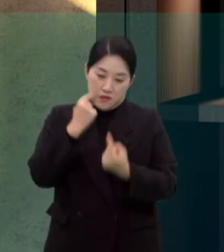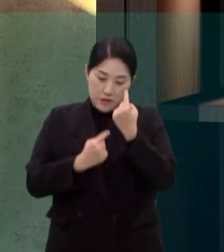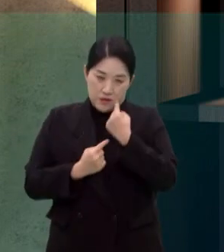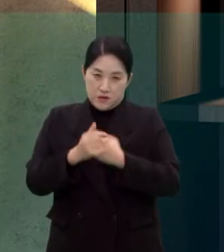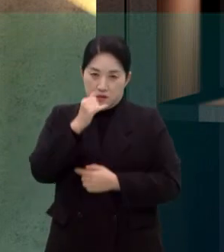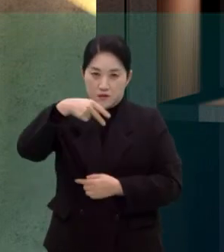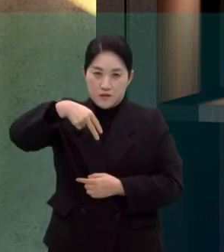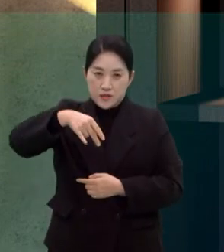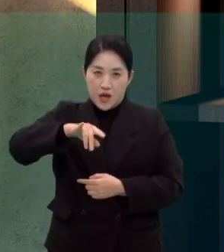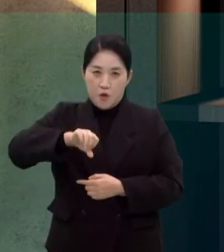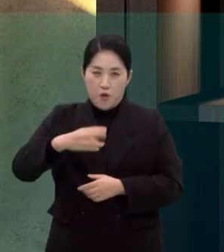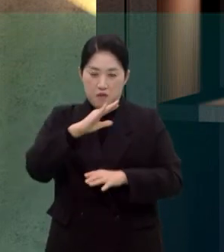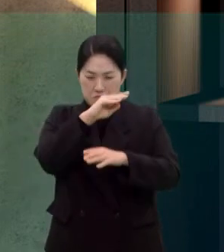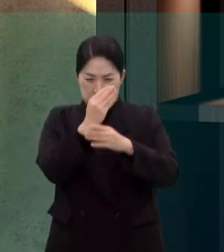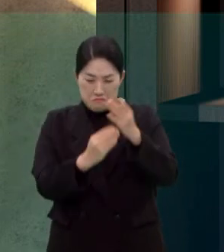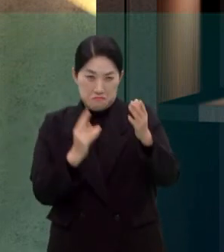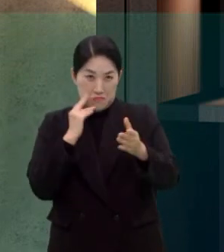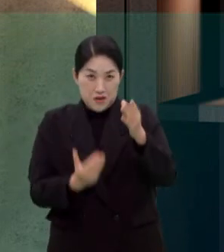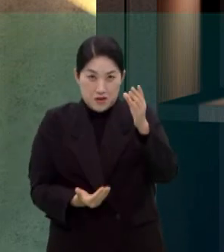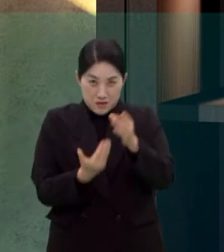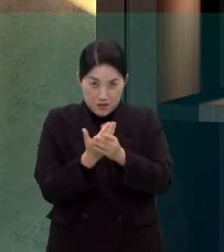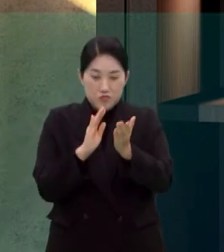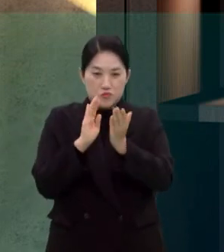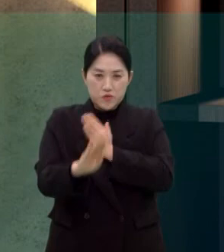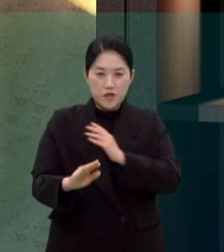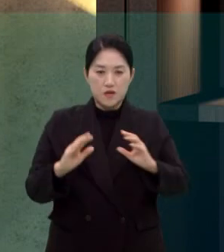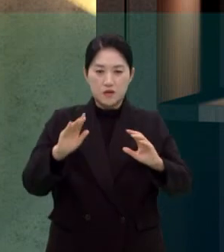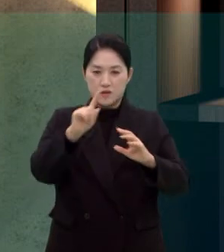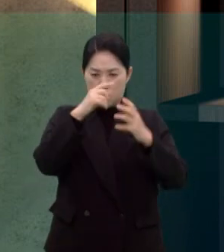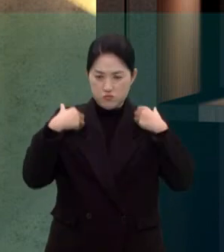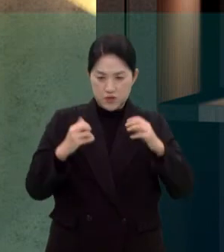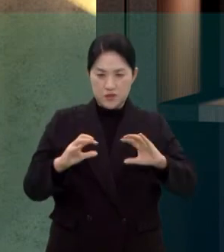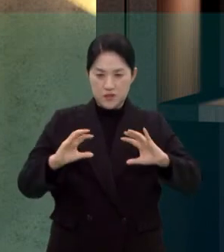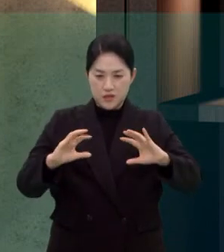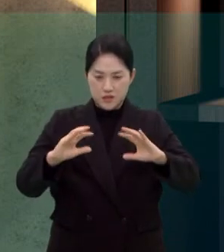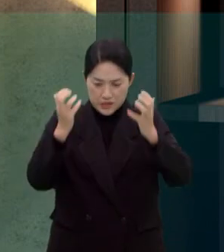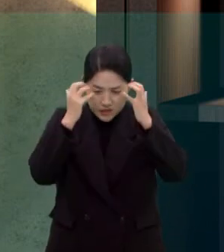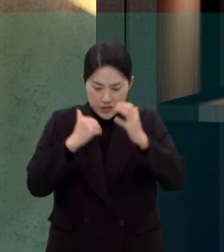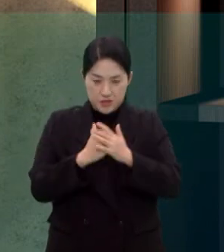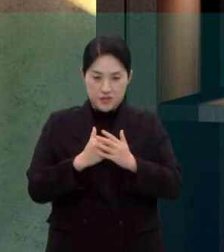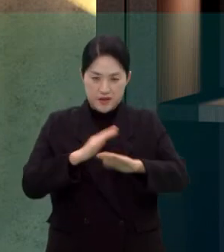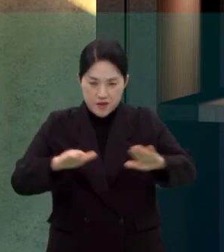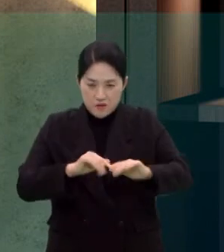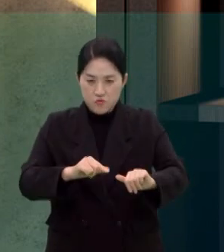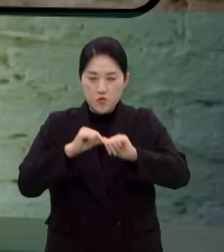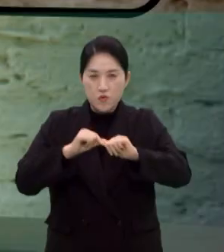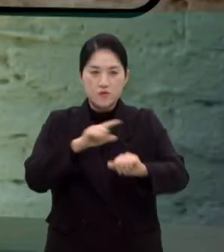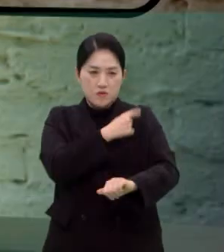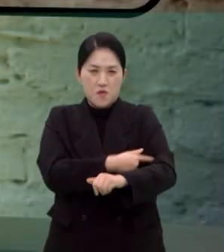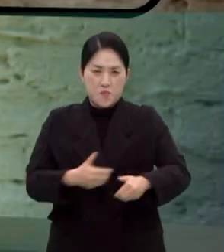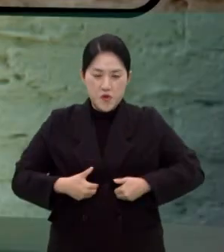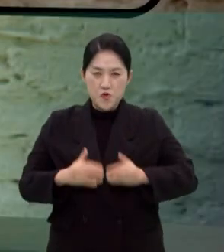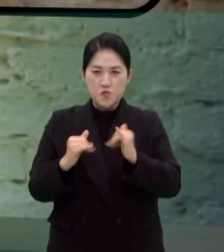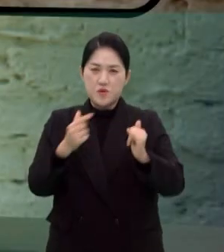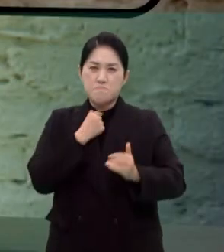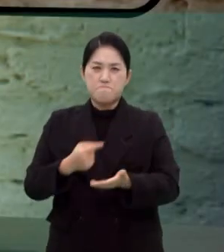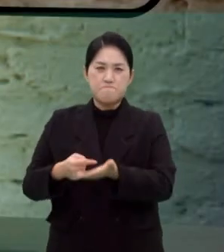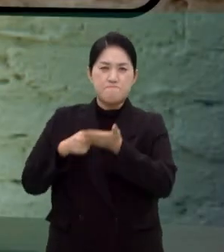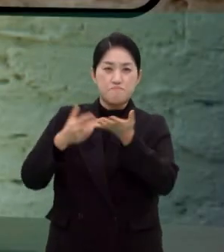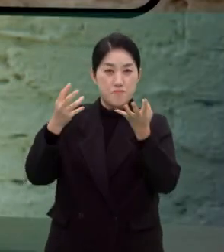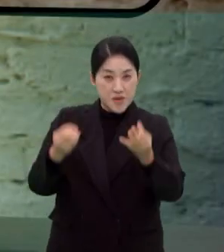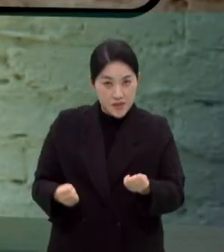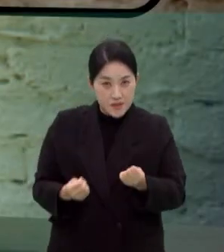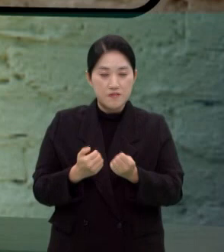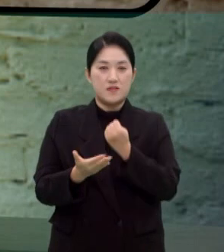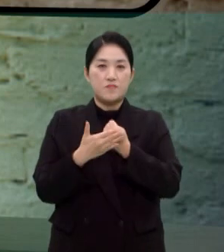이후 국가의 재난구조 역량에 대한 국민적 요구가 높아졌습니다. 이에 더불어민주당은